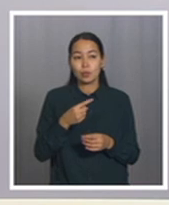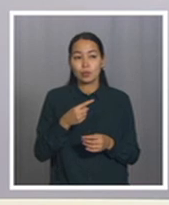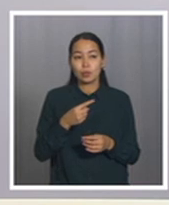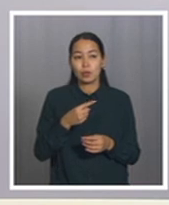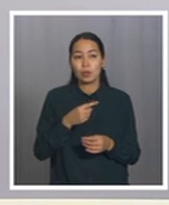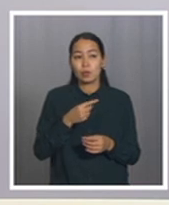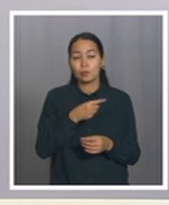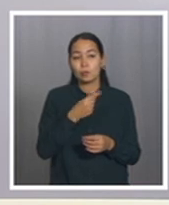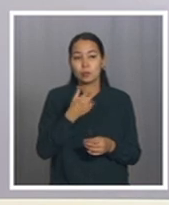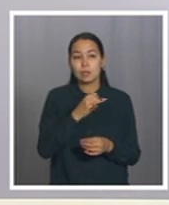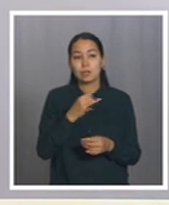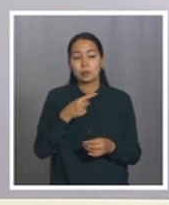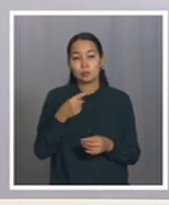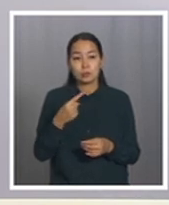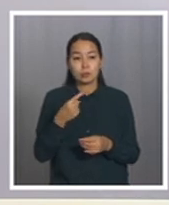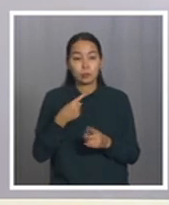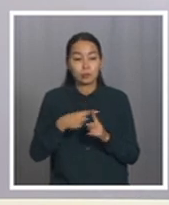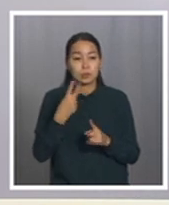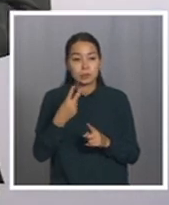жағын қиямыз.